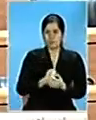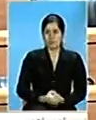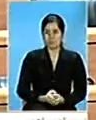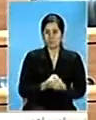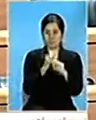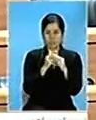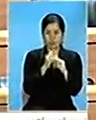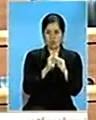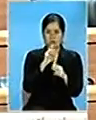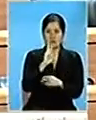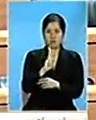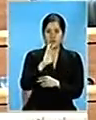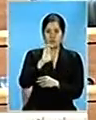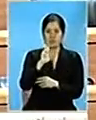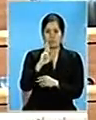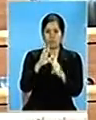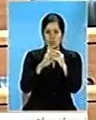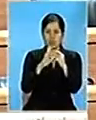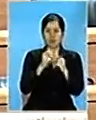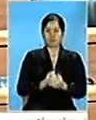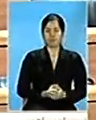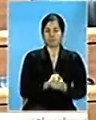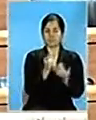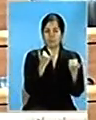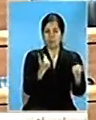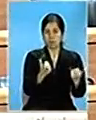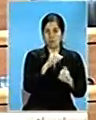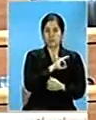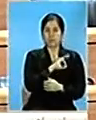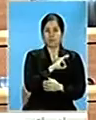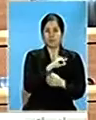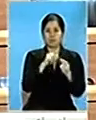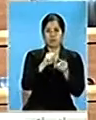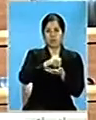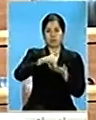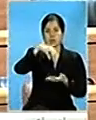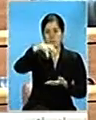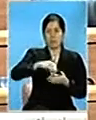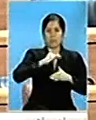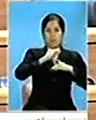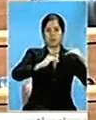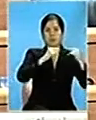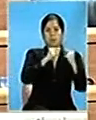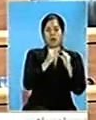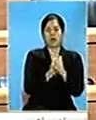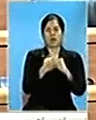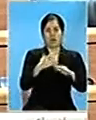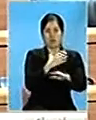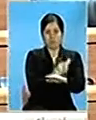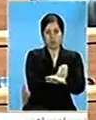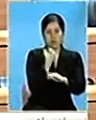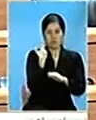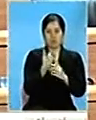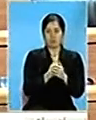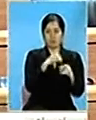ความคิดก็ยังเป็นสมาชิกสภาพัฒนาการเมืองของท่านผู้มาชี้แจงในขณะนั้นเพ